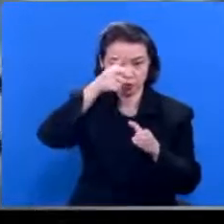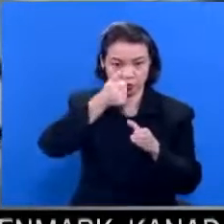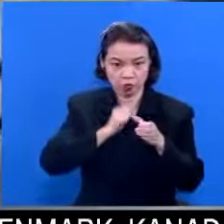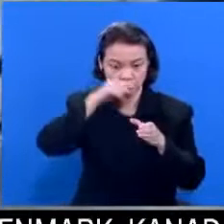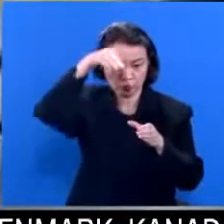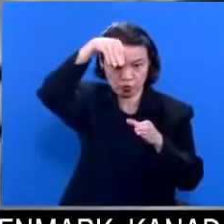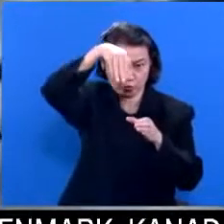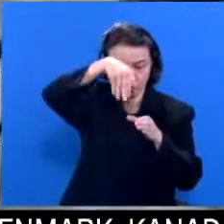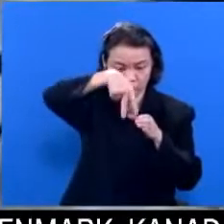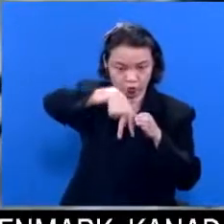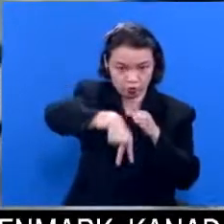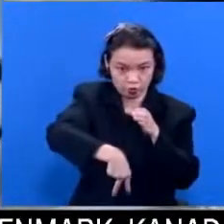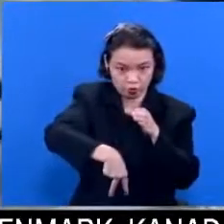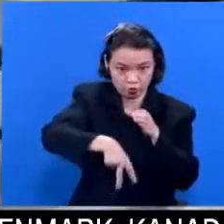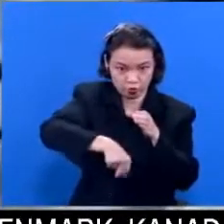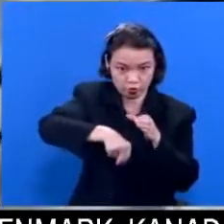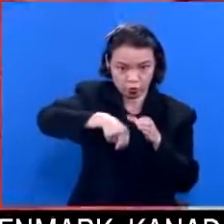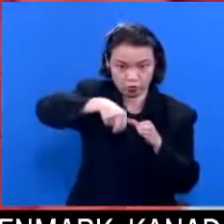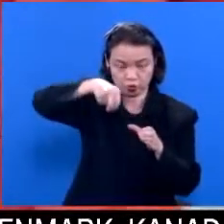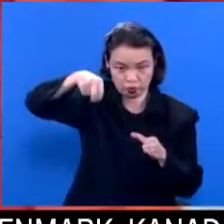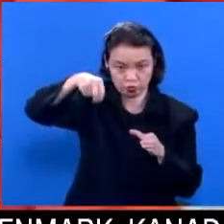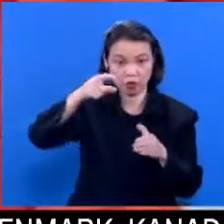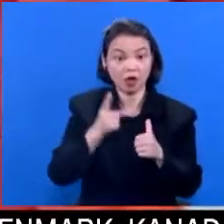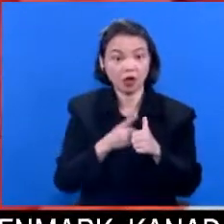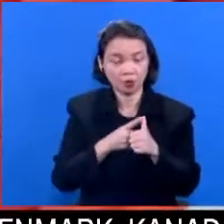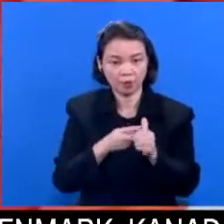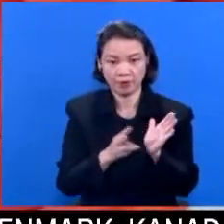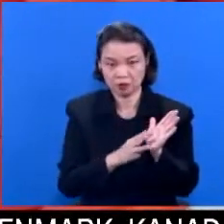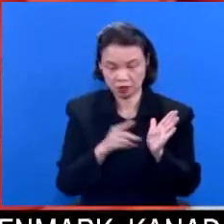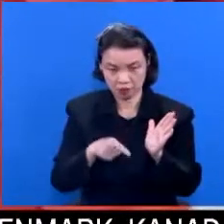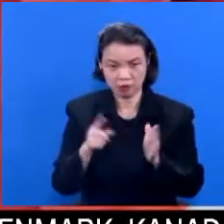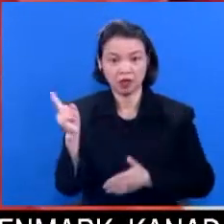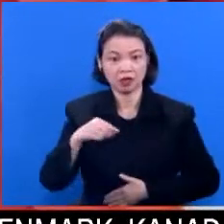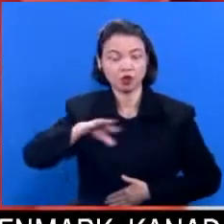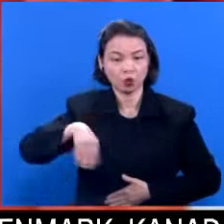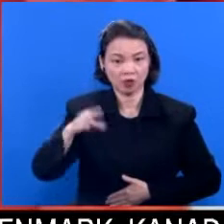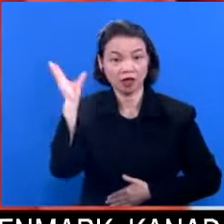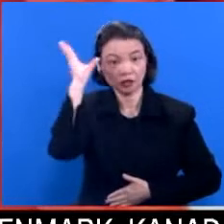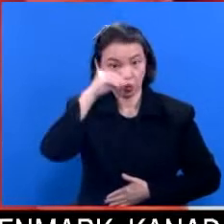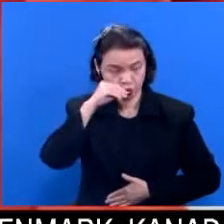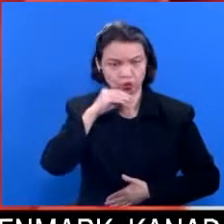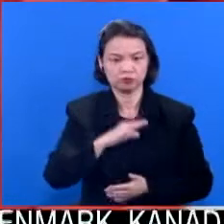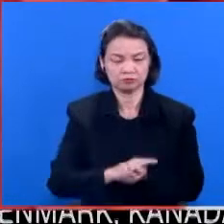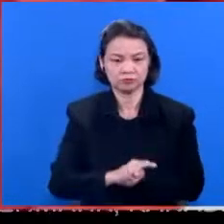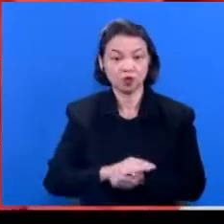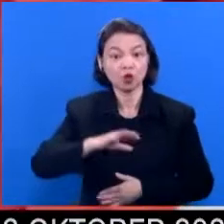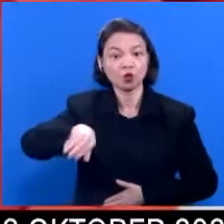vertical rescue. Pada awal kejadiannya ada pihak keluarga yang mengetahui, sehingga pihak